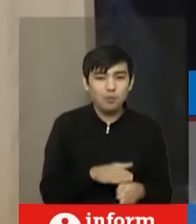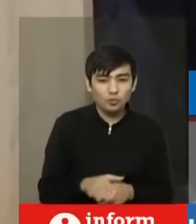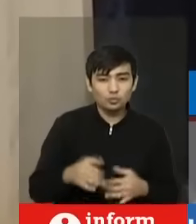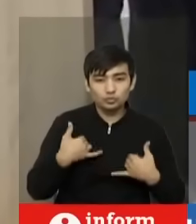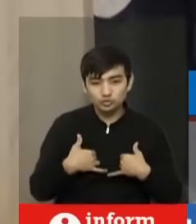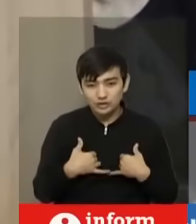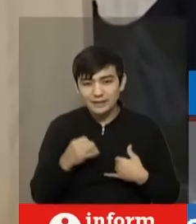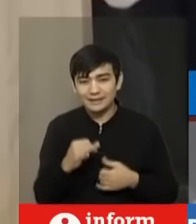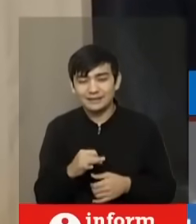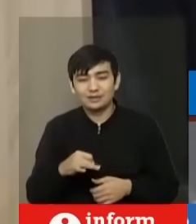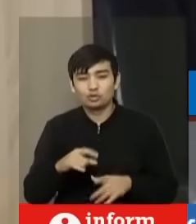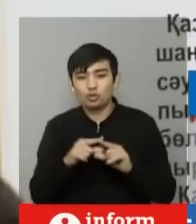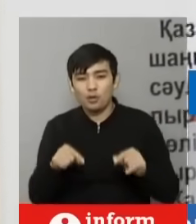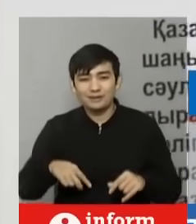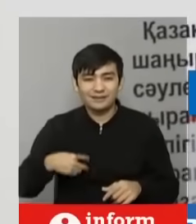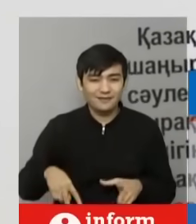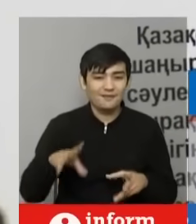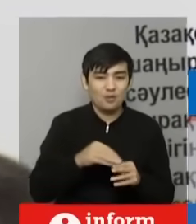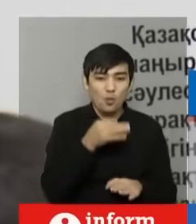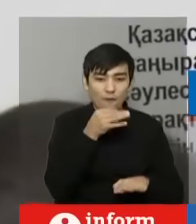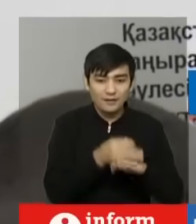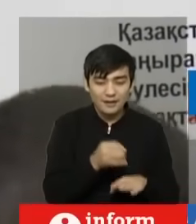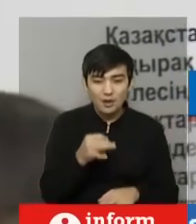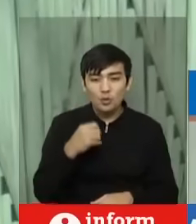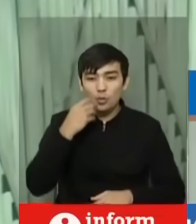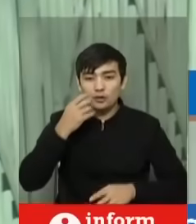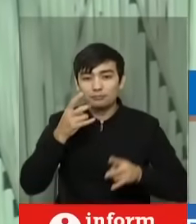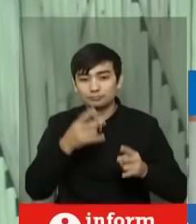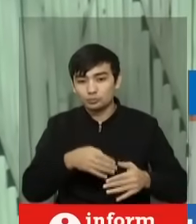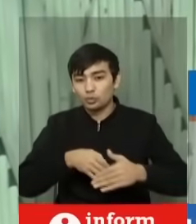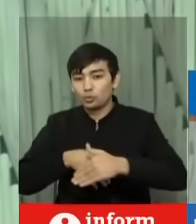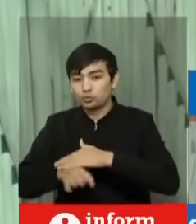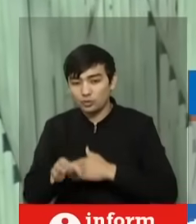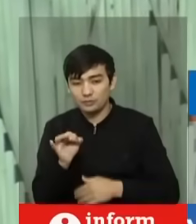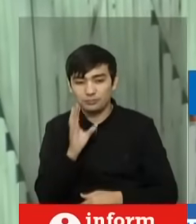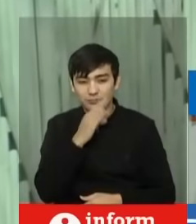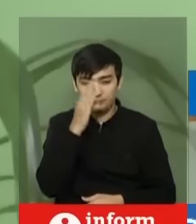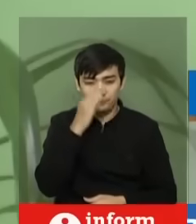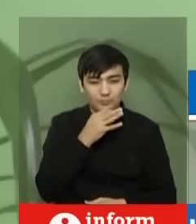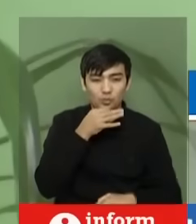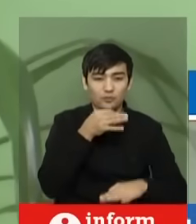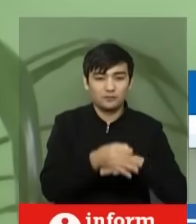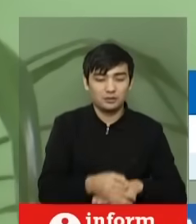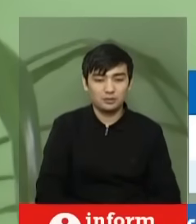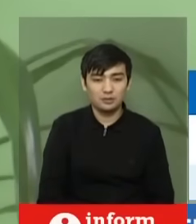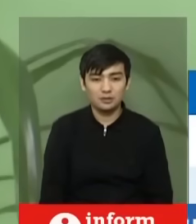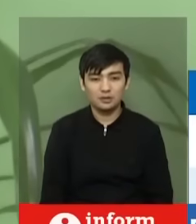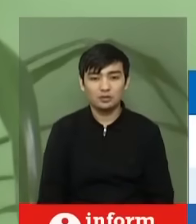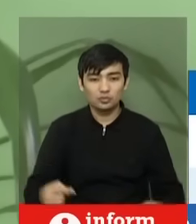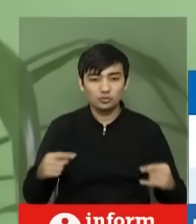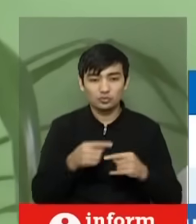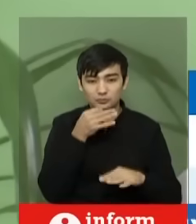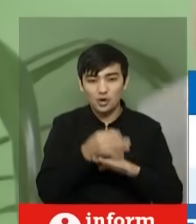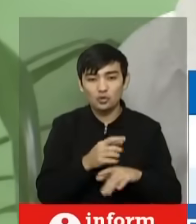мектеп әкімшілігі жауапты болса, бала білім беру ордасынан шыққаннан кейін ата-анасы жауапты дейді. Нақты айтатын болсақ,